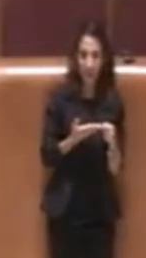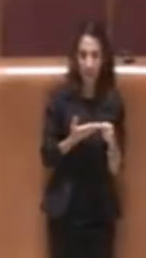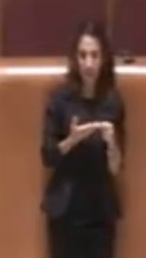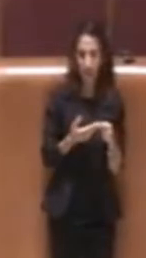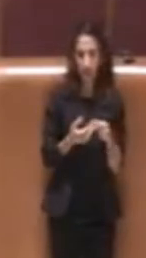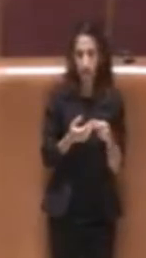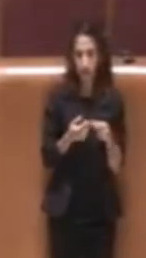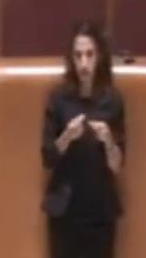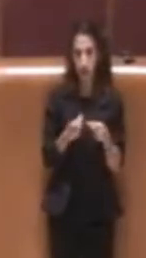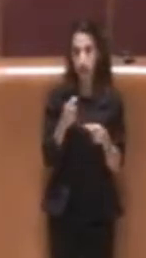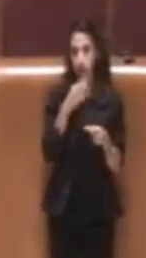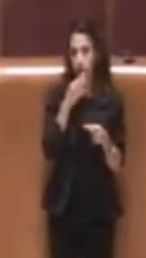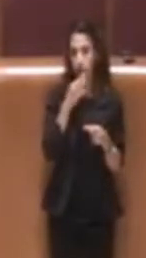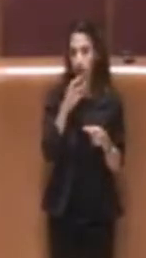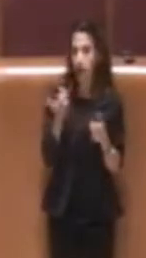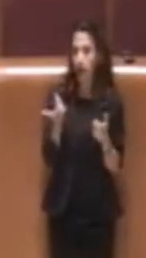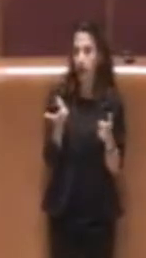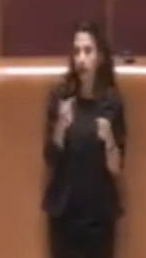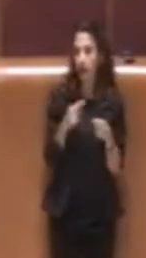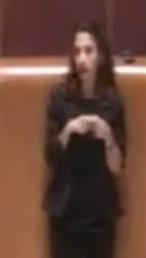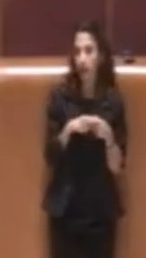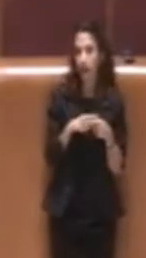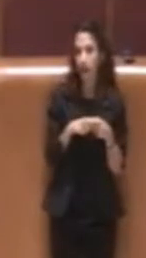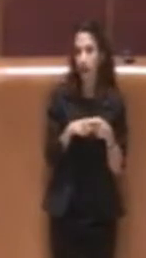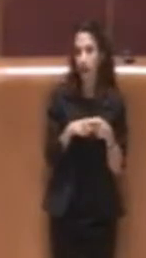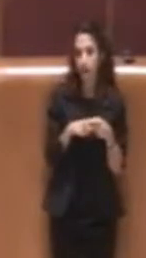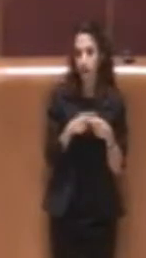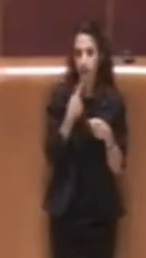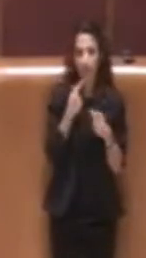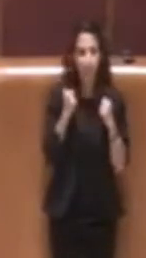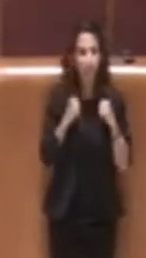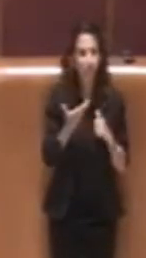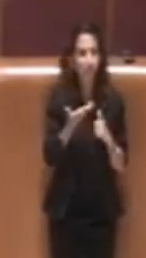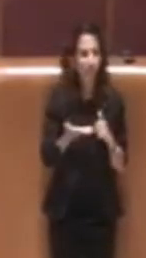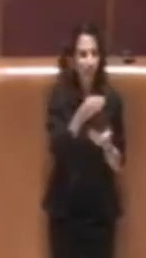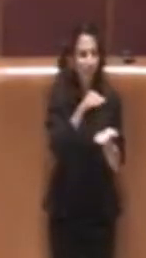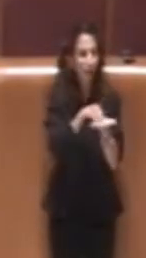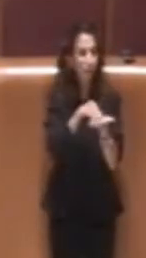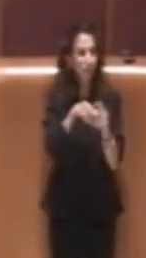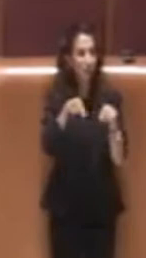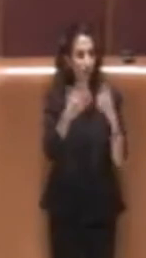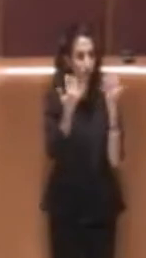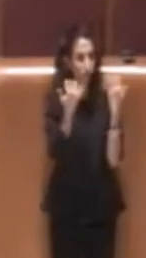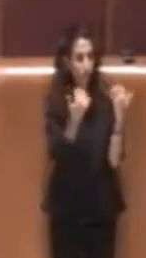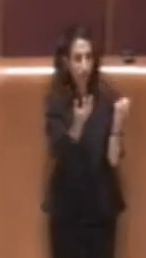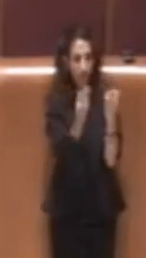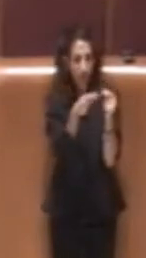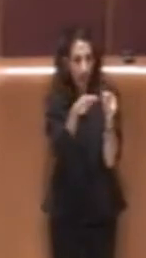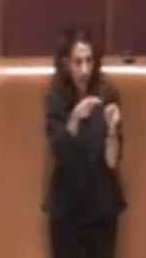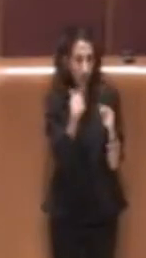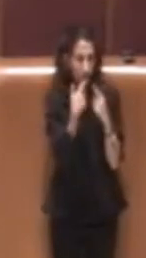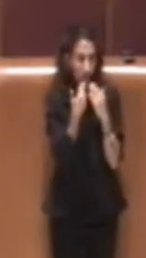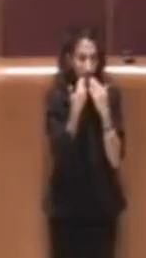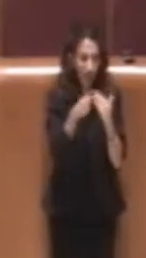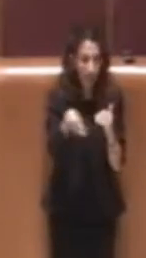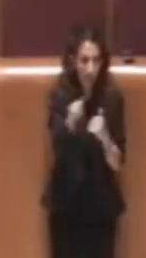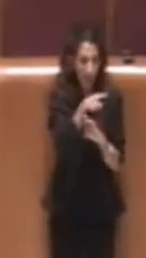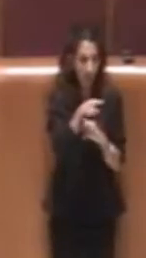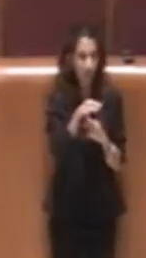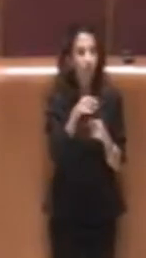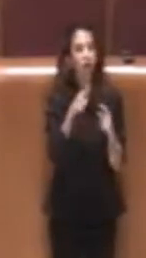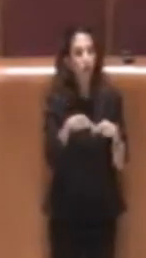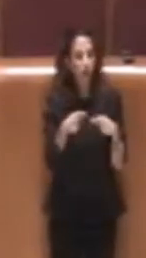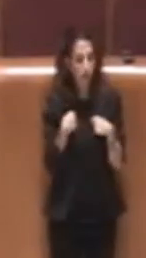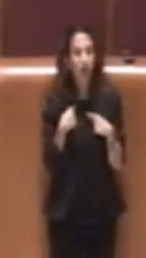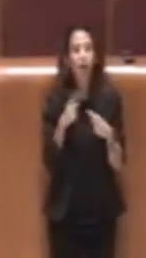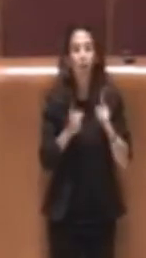quanto la cittadinanza, e che anche oggi ringrazio, è presente in massa in Aula, e quindi per noi questa è la politica